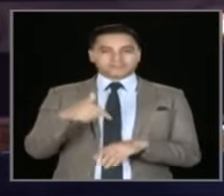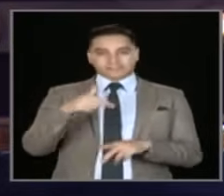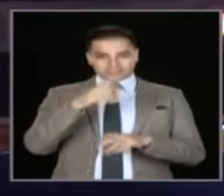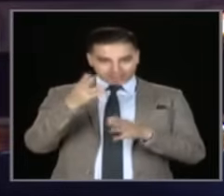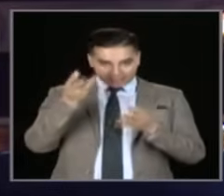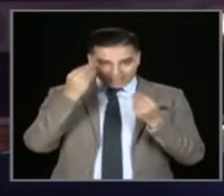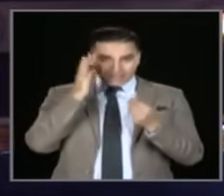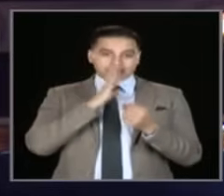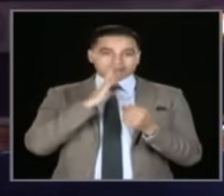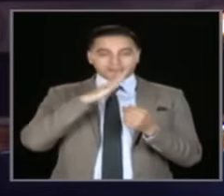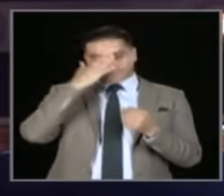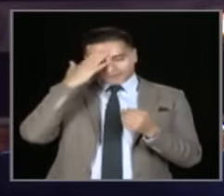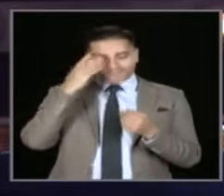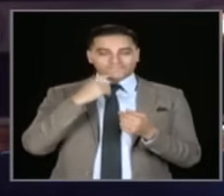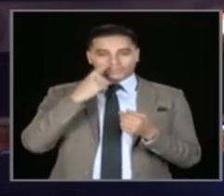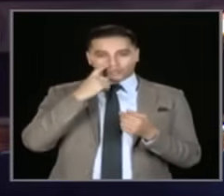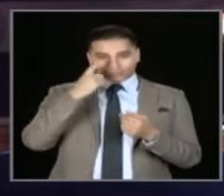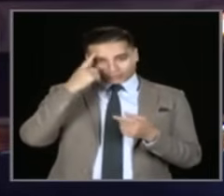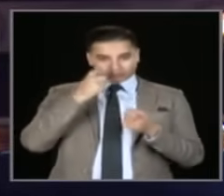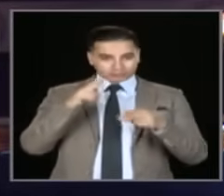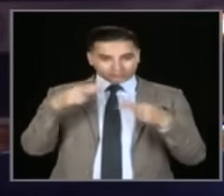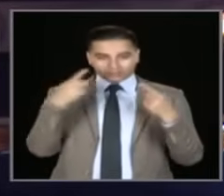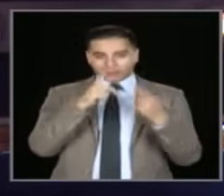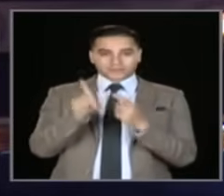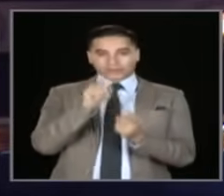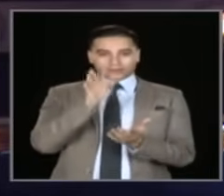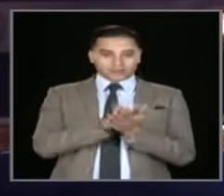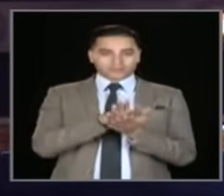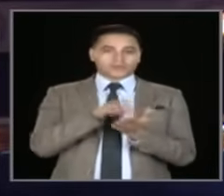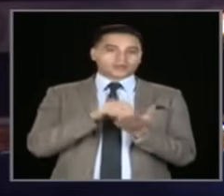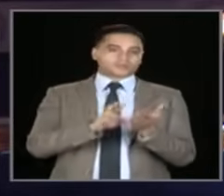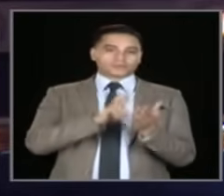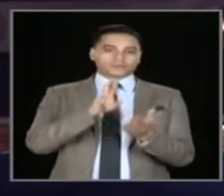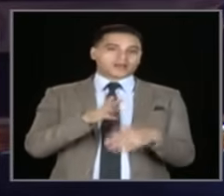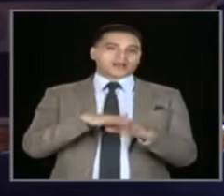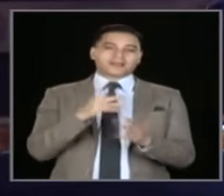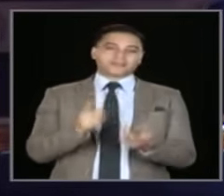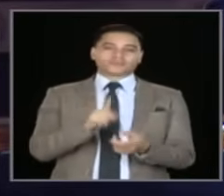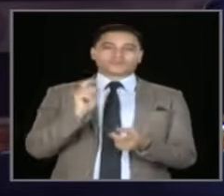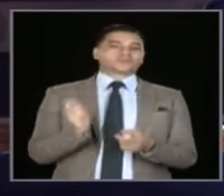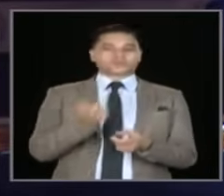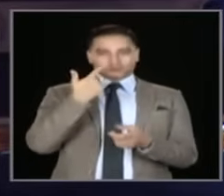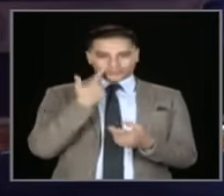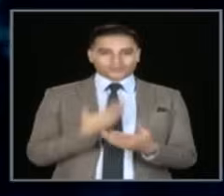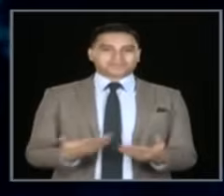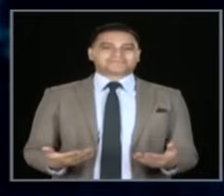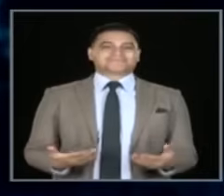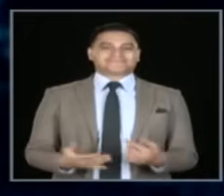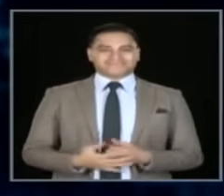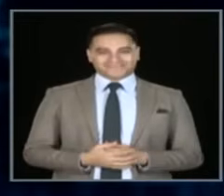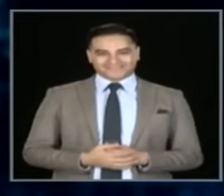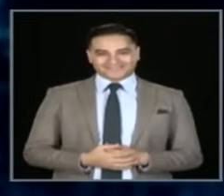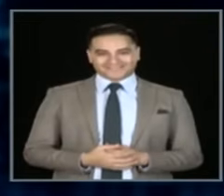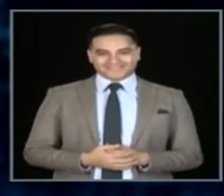6 فقرات، العلم المعرفه الفنون تحت الضغط ضربات الجزاء وعجله الحظ. واول حاجه نبتدي بيها سؤال للسرعه.